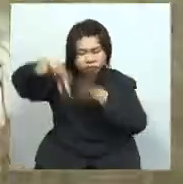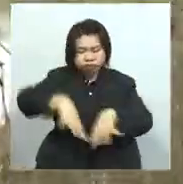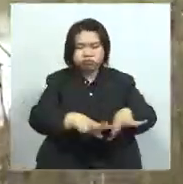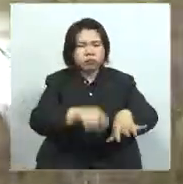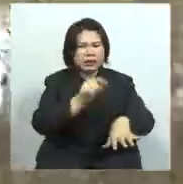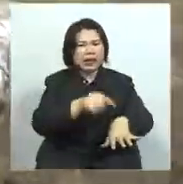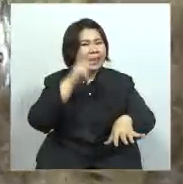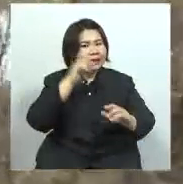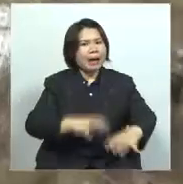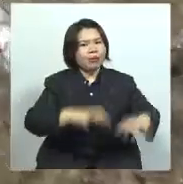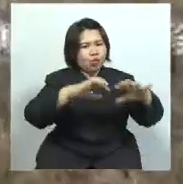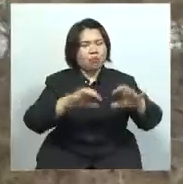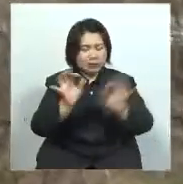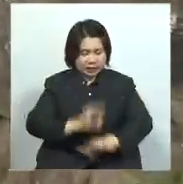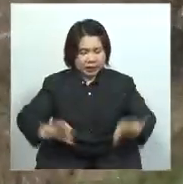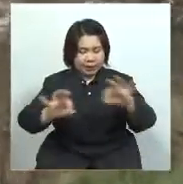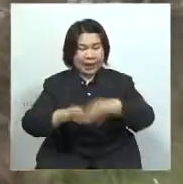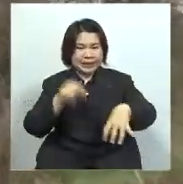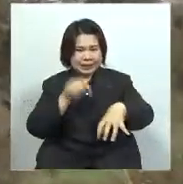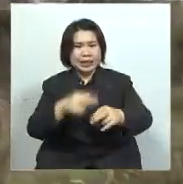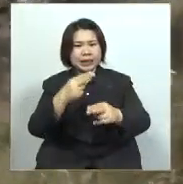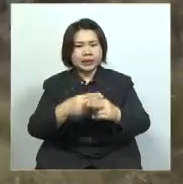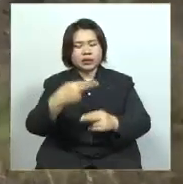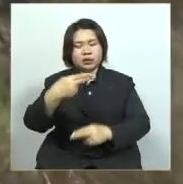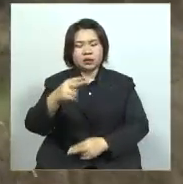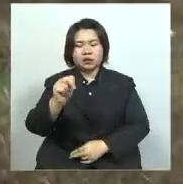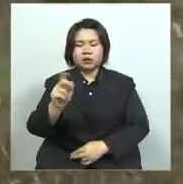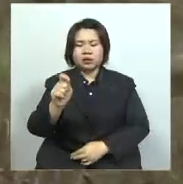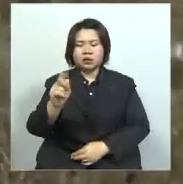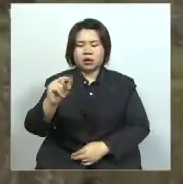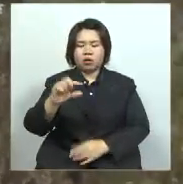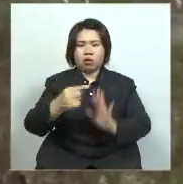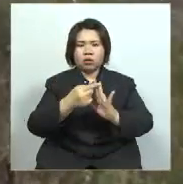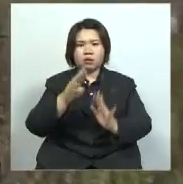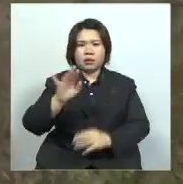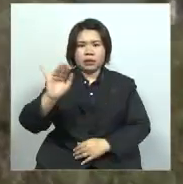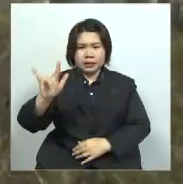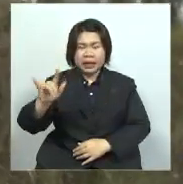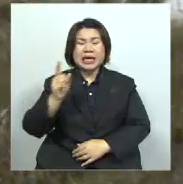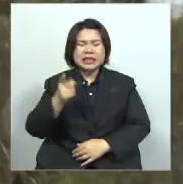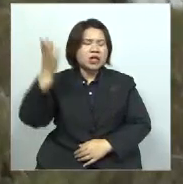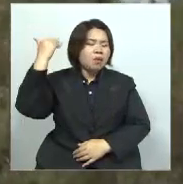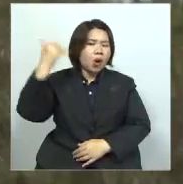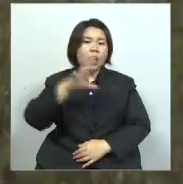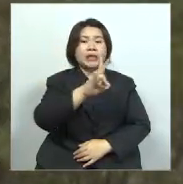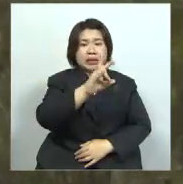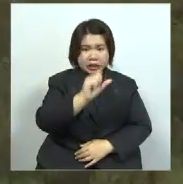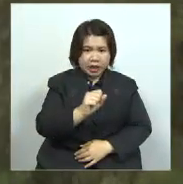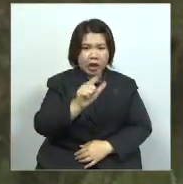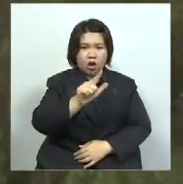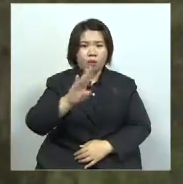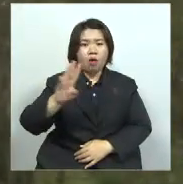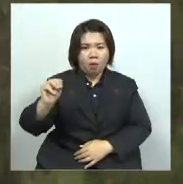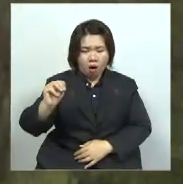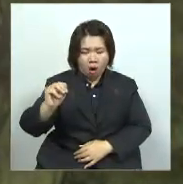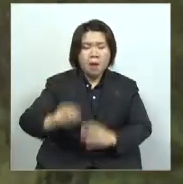โดยเฉพาะที่หนองเบนที่มีโครงการขุดลอกให้สามารถรับน้ำได้เพิ่มมากขึ้นจากเดิมรับได้เพียง 700,000 ลูกบาศก์เมตร